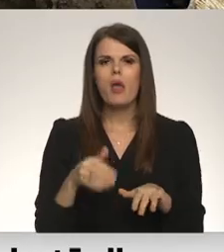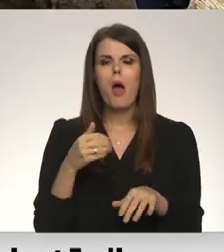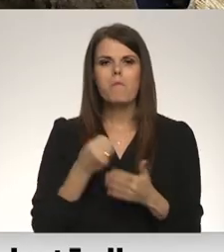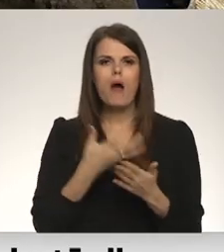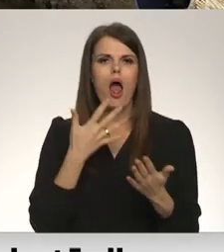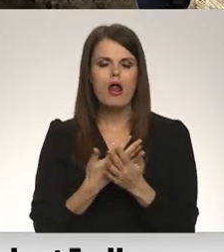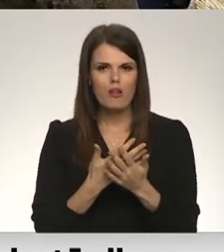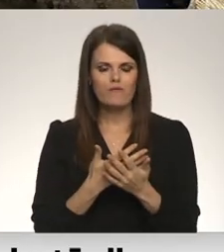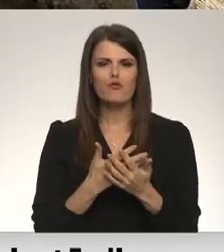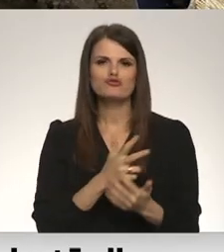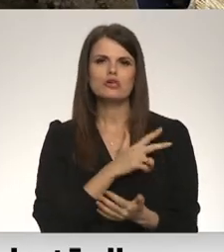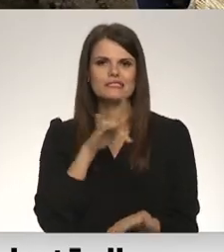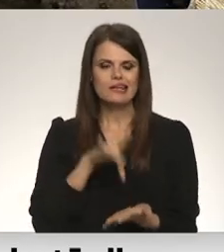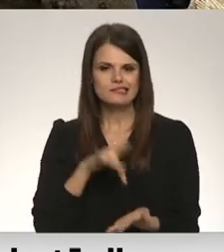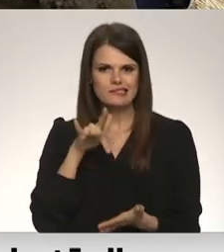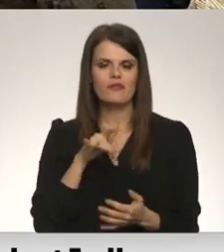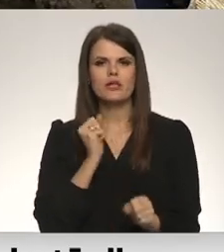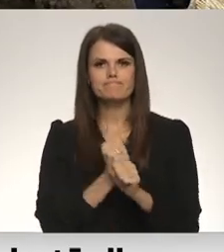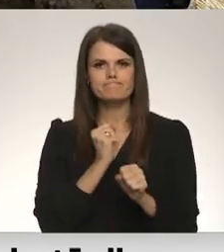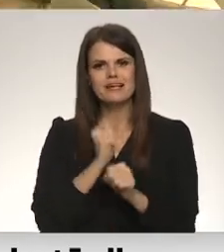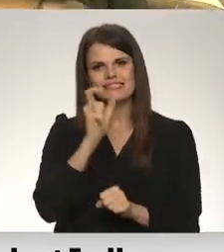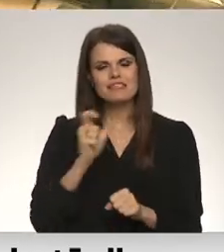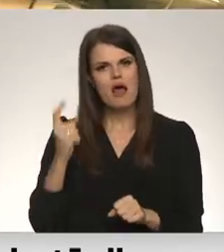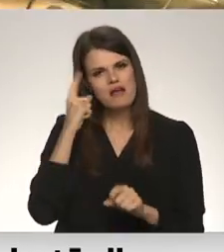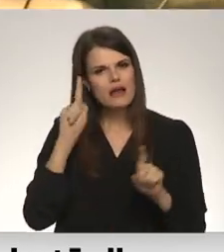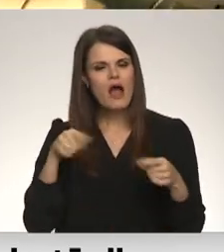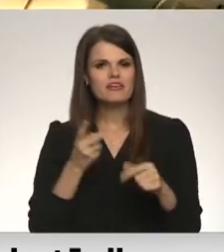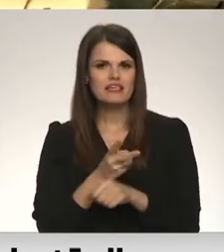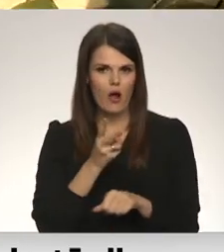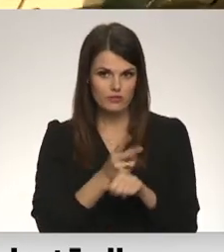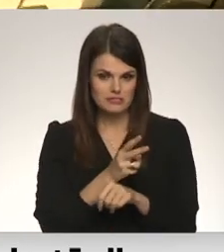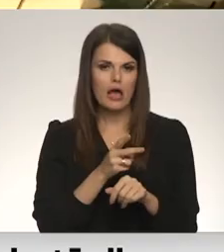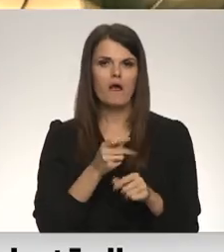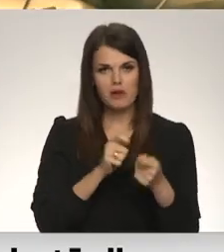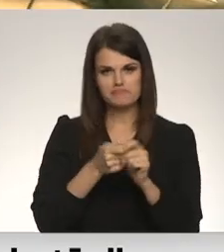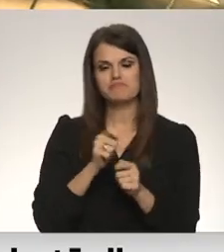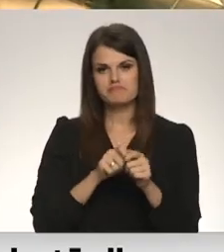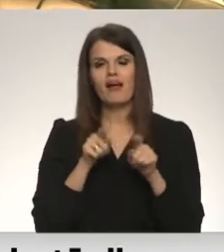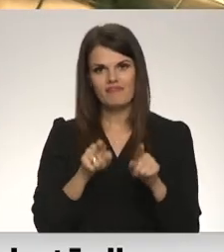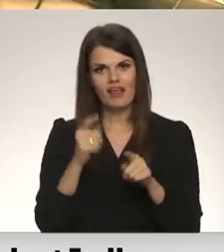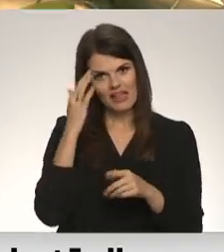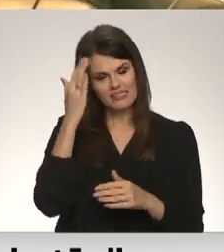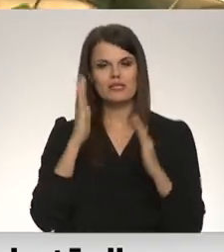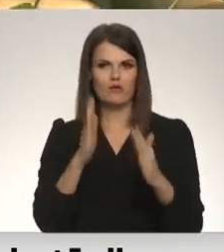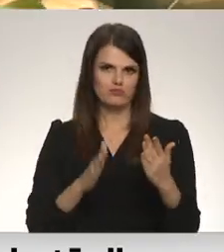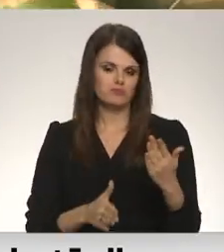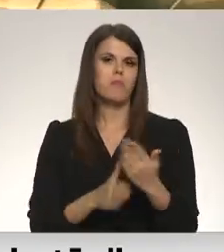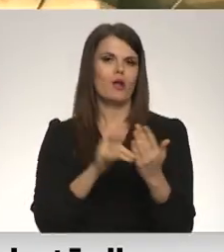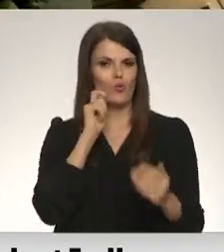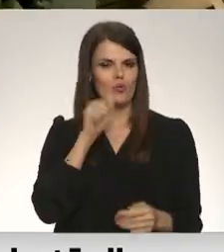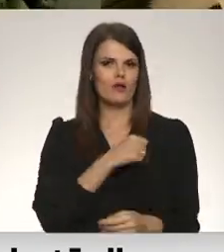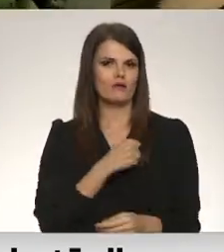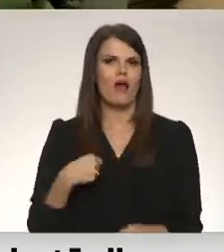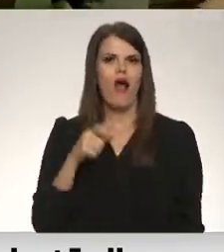tā darbojas personas ar garīga rakstura traucējumiem. Viņi cer, ka ar tīkla izveidi palīdzēs Ukrainas aizstāvjiem nevien